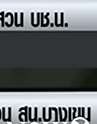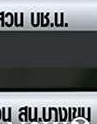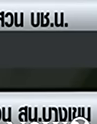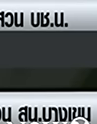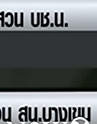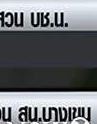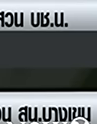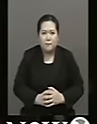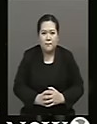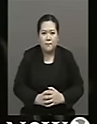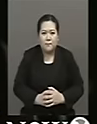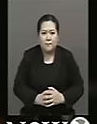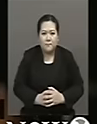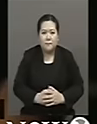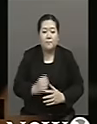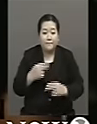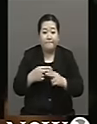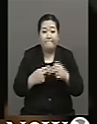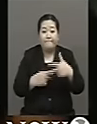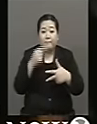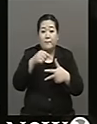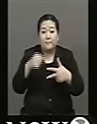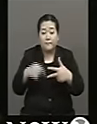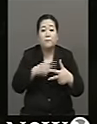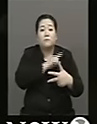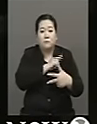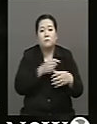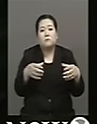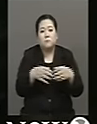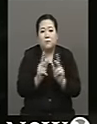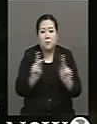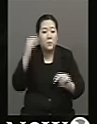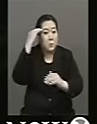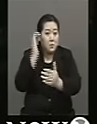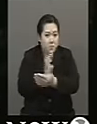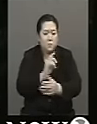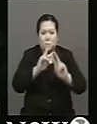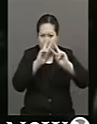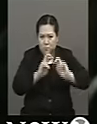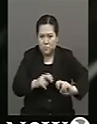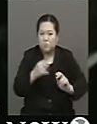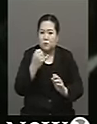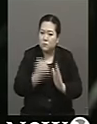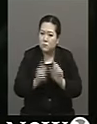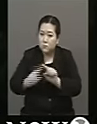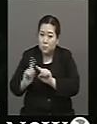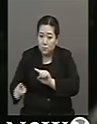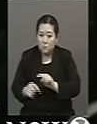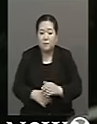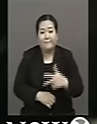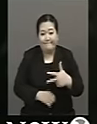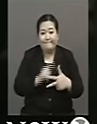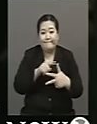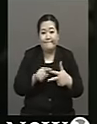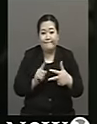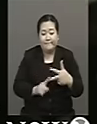ำกับการสอบสวนกลุ่มงานสอบสวนกองบังคับการตำรวจนครบาล2เป็นกรรมการนะครับ ครับ พันตำรวจเอกอาชิ